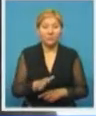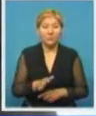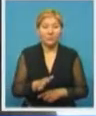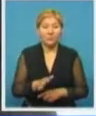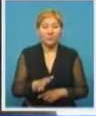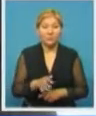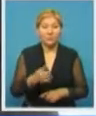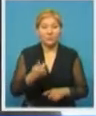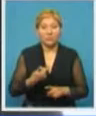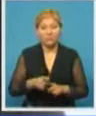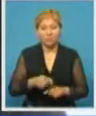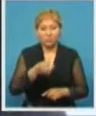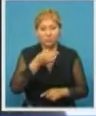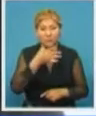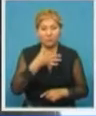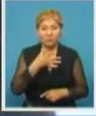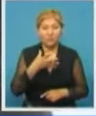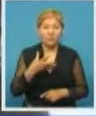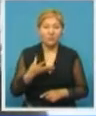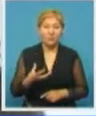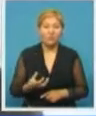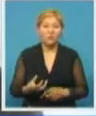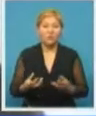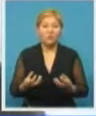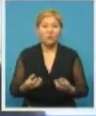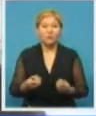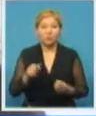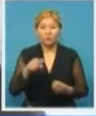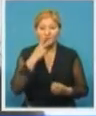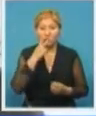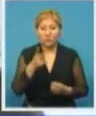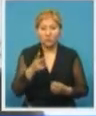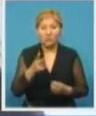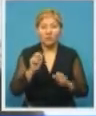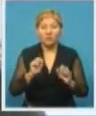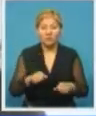Сол өте маңызды болды. Содан кейін сол экспресс-диагностикаға қарап, түзету дамыту